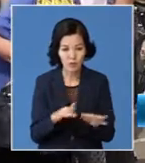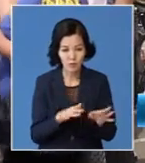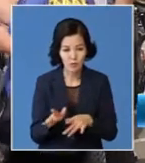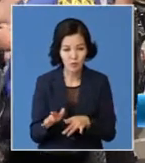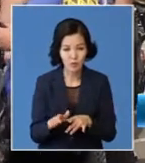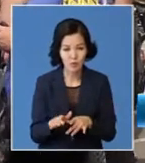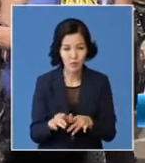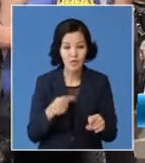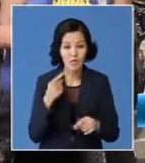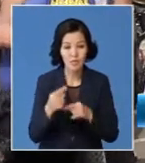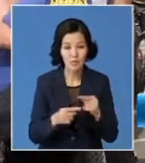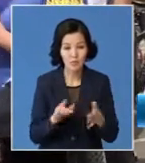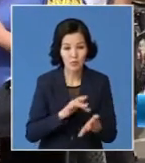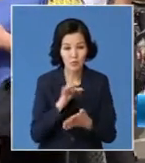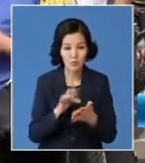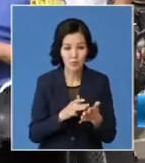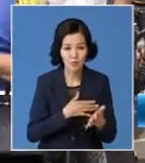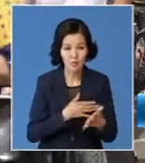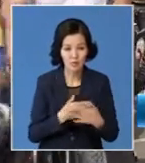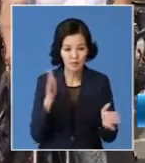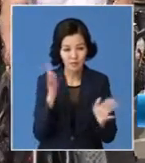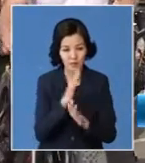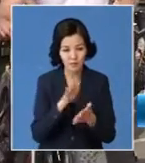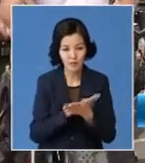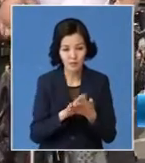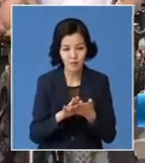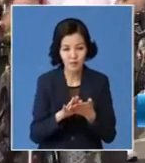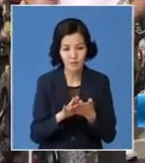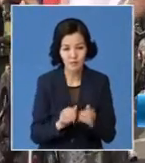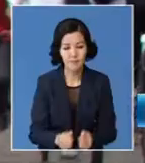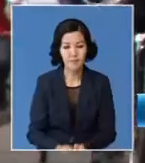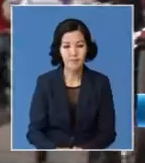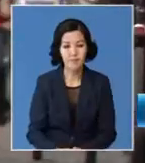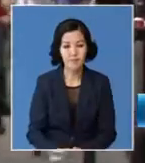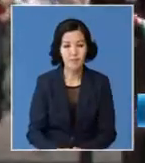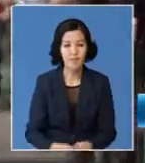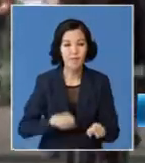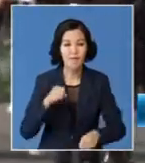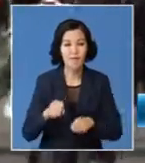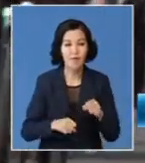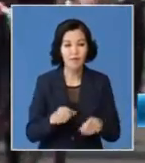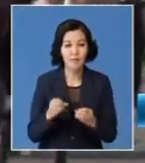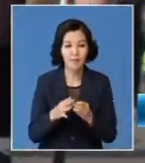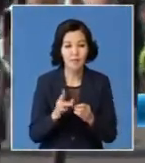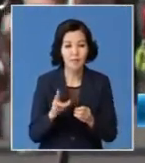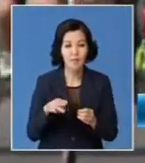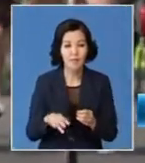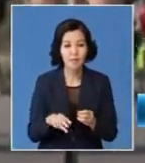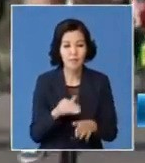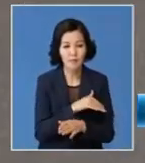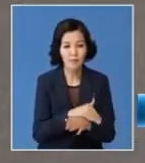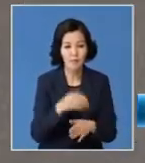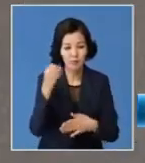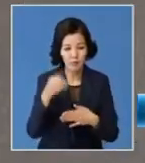в последующем наш город будет такой экологически чистого вида транспорта. Велопробега проехали 15 километров по улицам